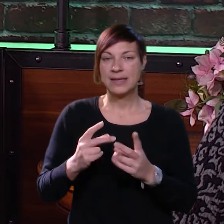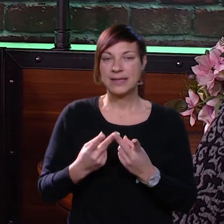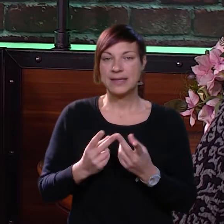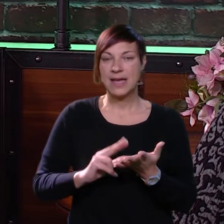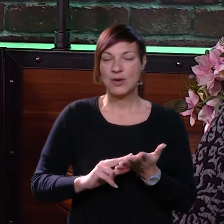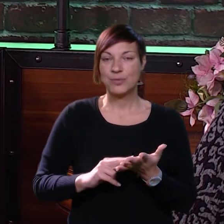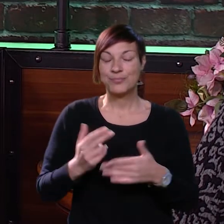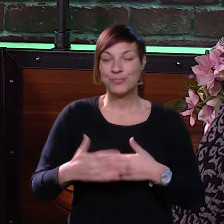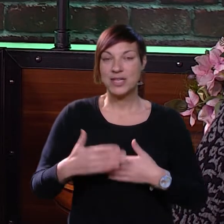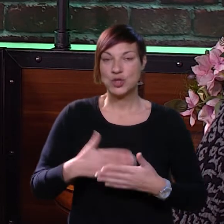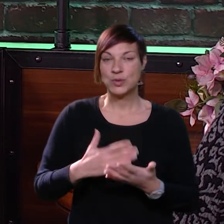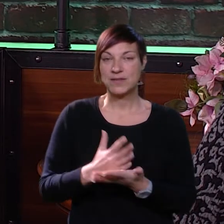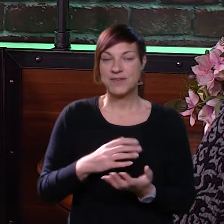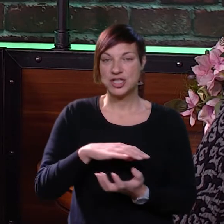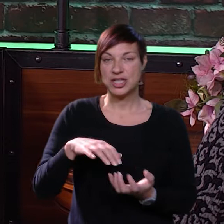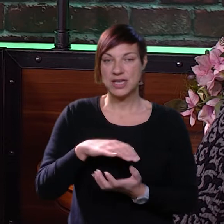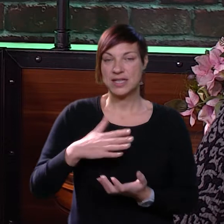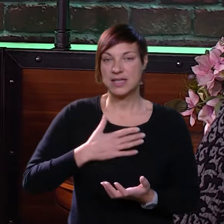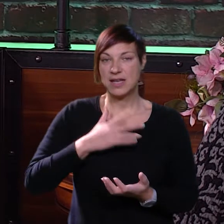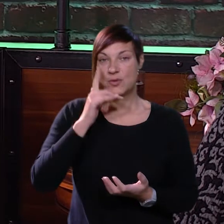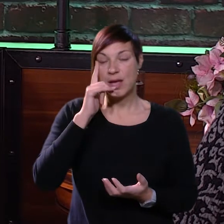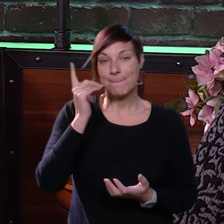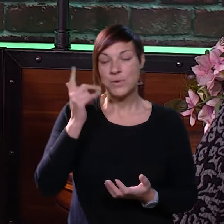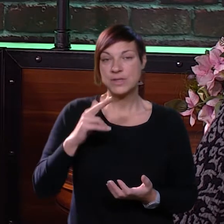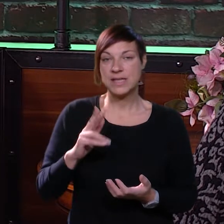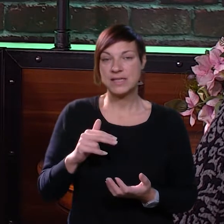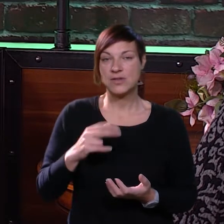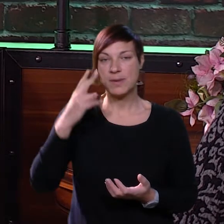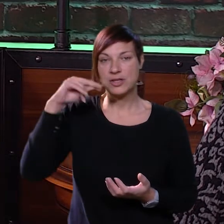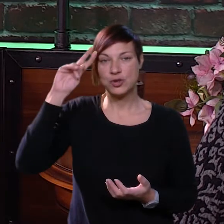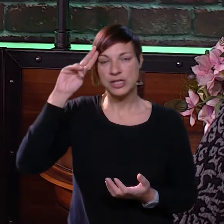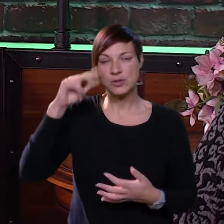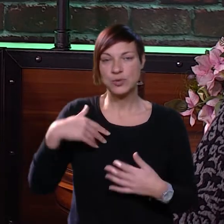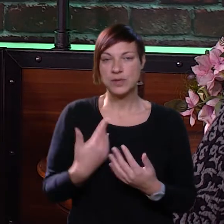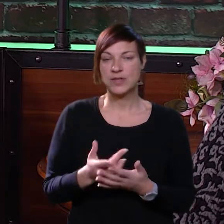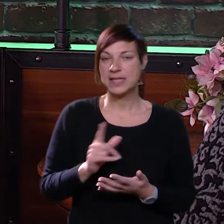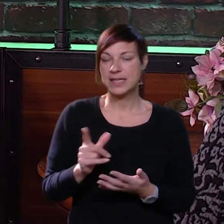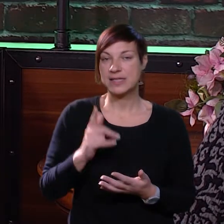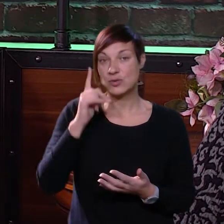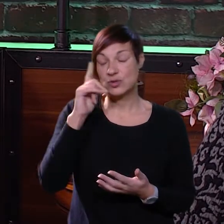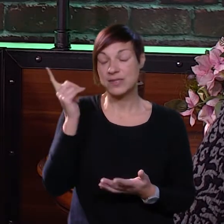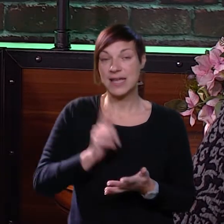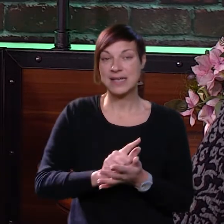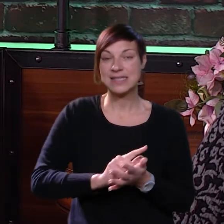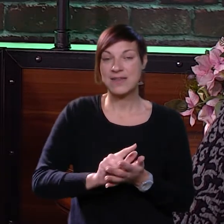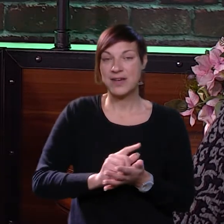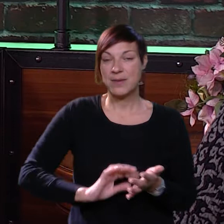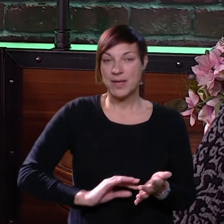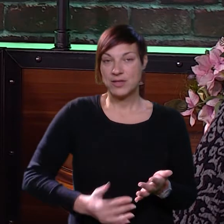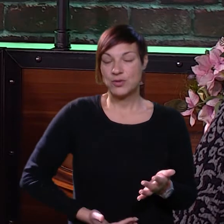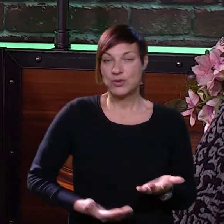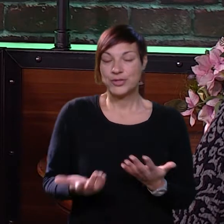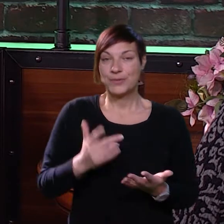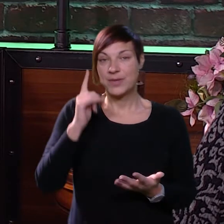sindrom. Međutim, većina roditelja koje ja poznajem su imali to iskustvo da nisu to znali za vrijeme